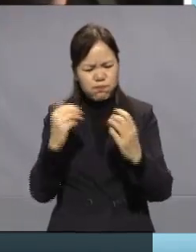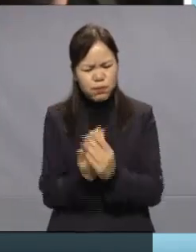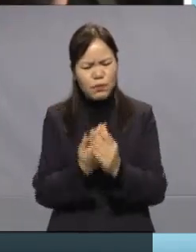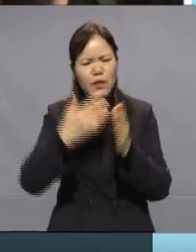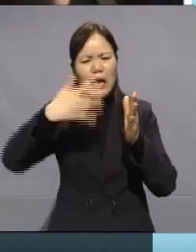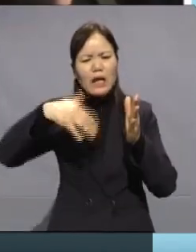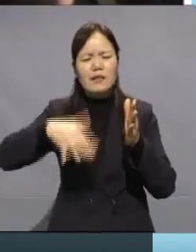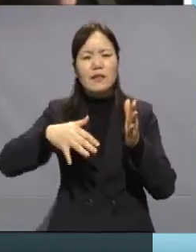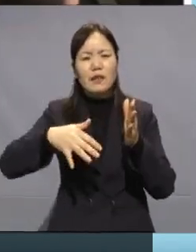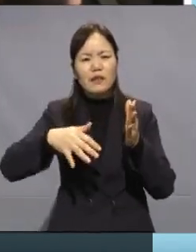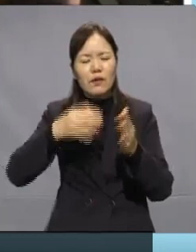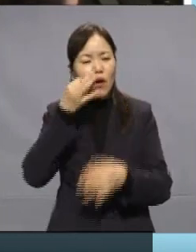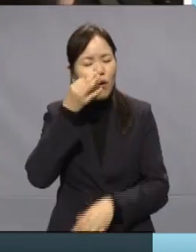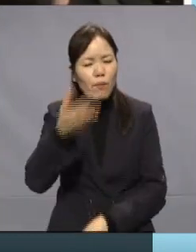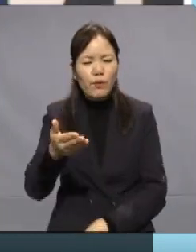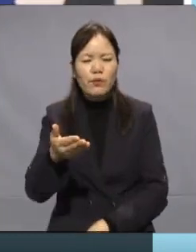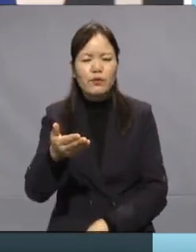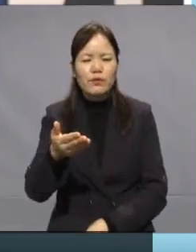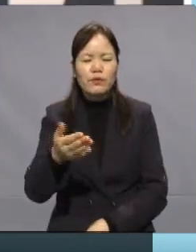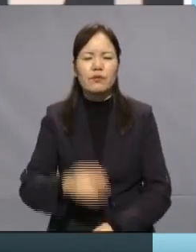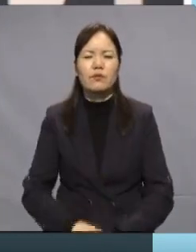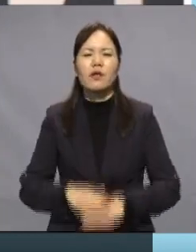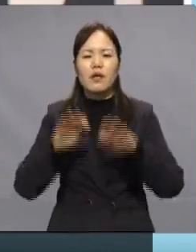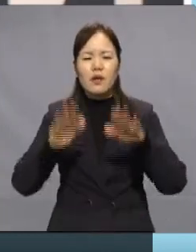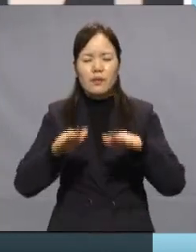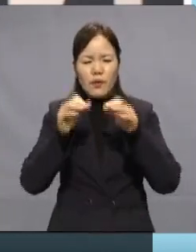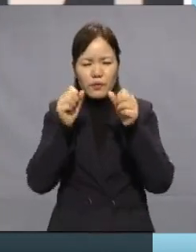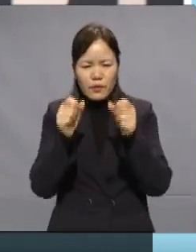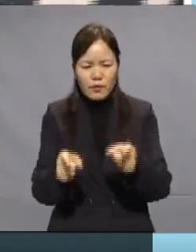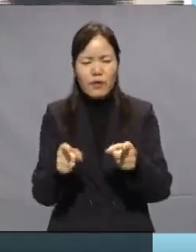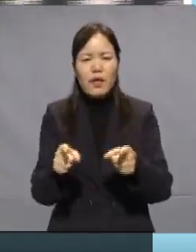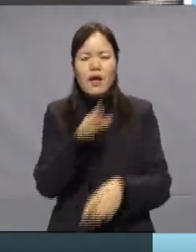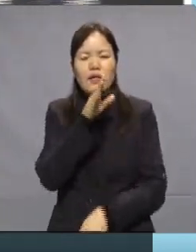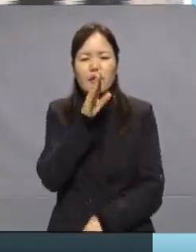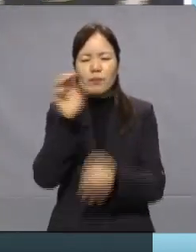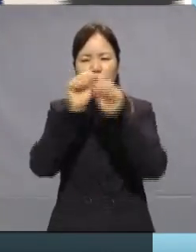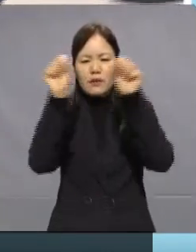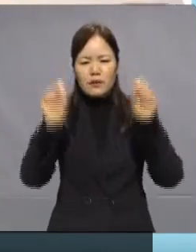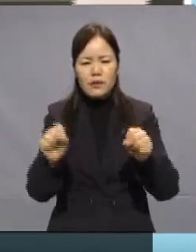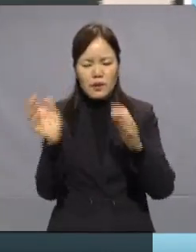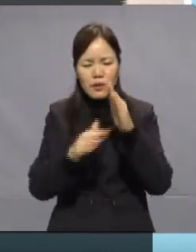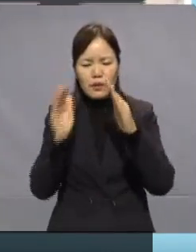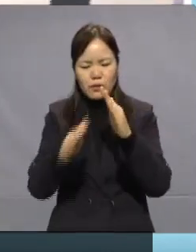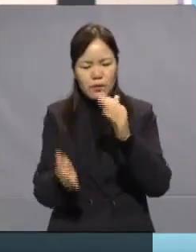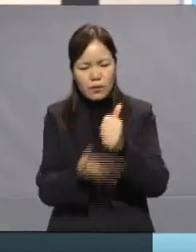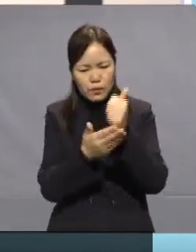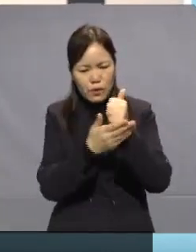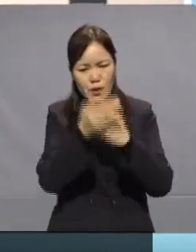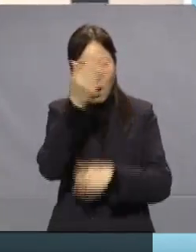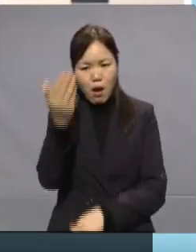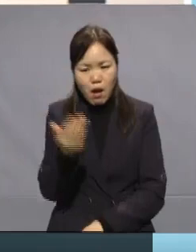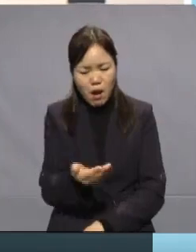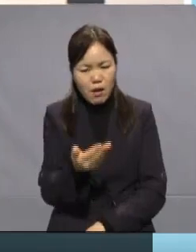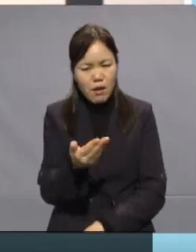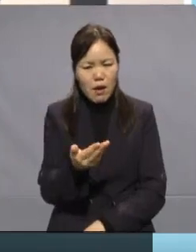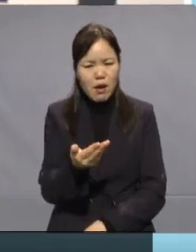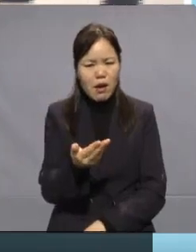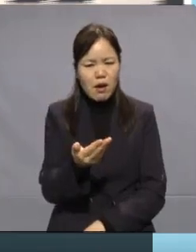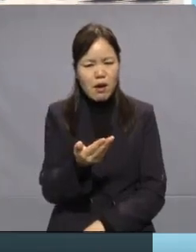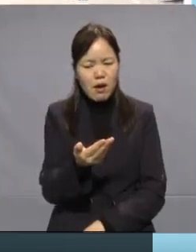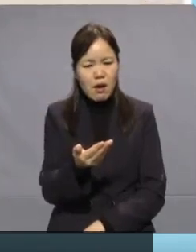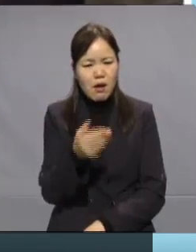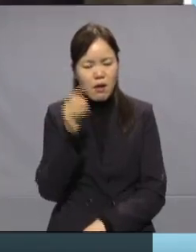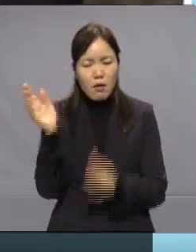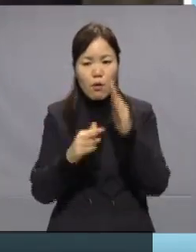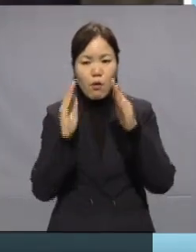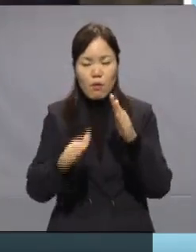것을 반증하는 것이기 때문에 물론 이번을 계기로 해서 정말로 시스템 공천을 하고 하향식 공천을 해서 복면